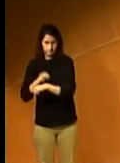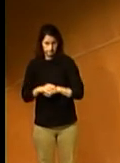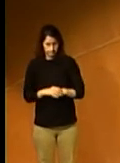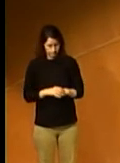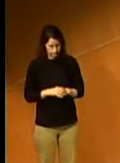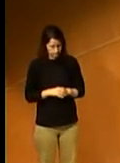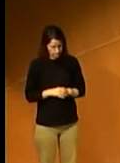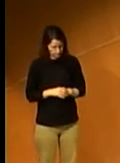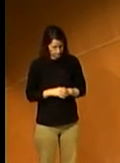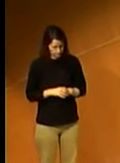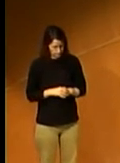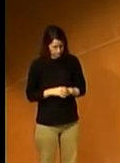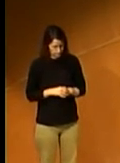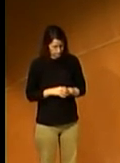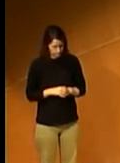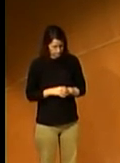parcours.